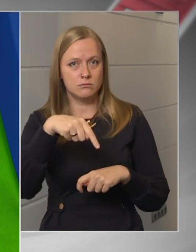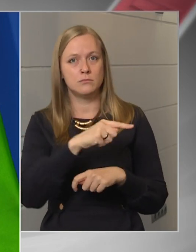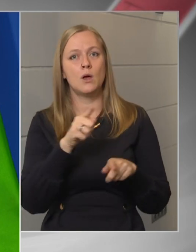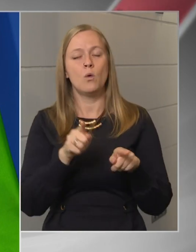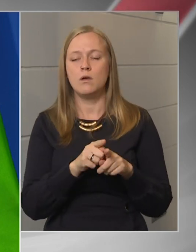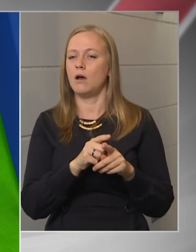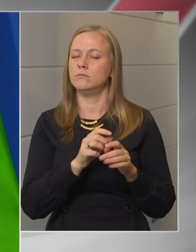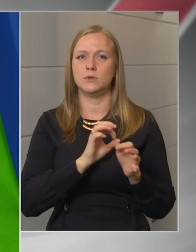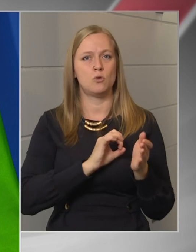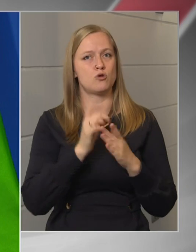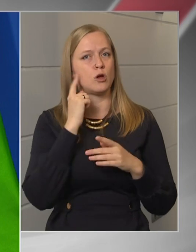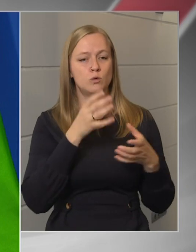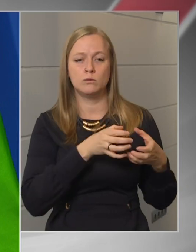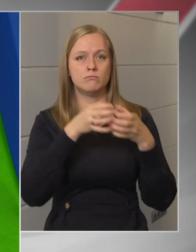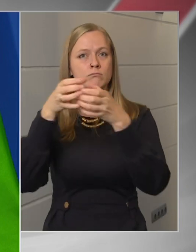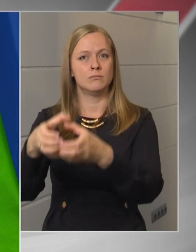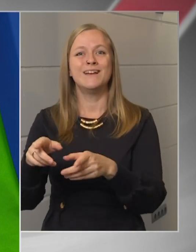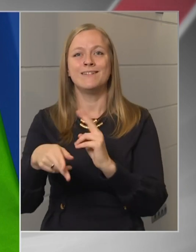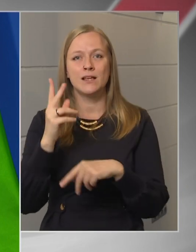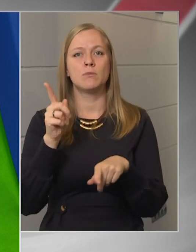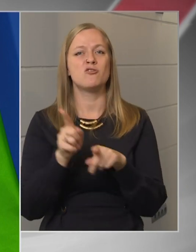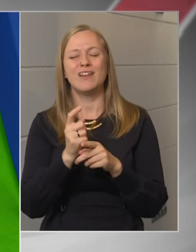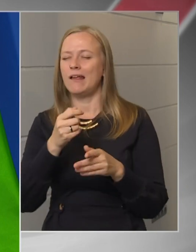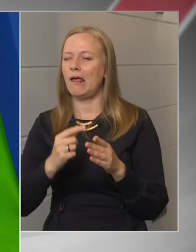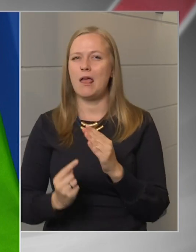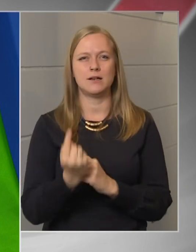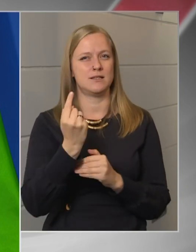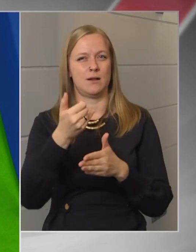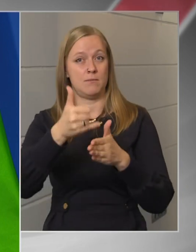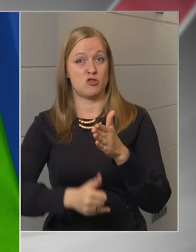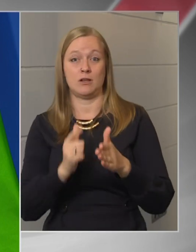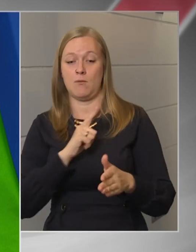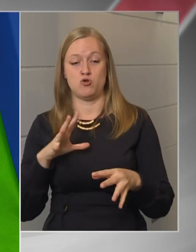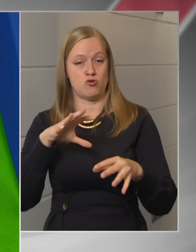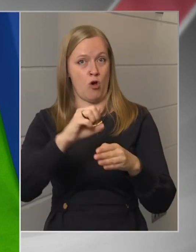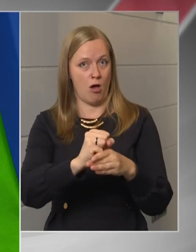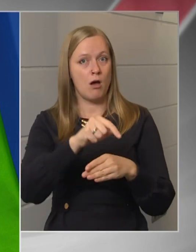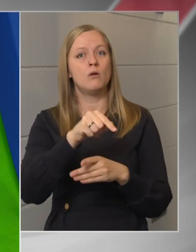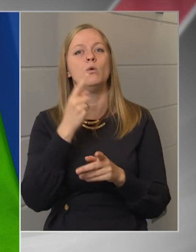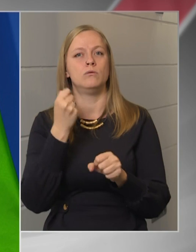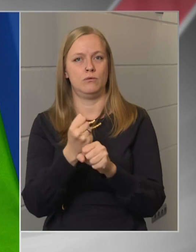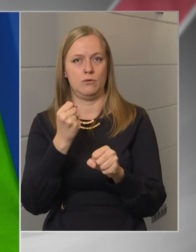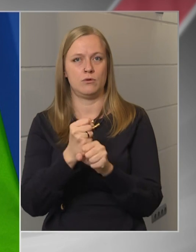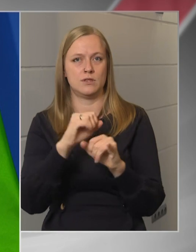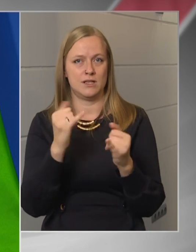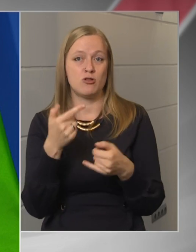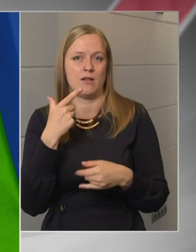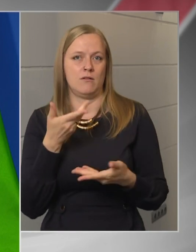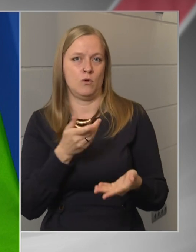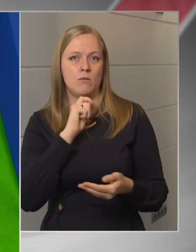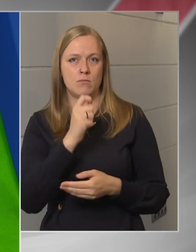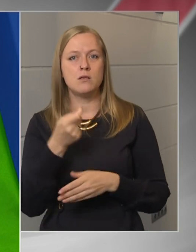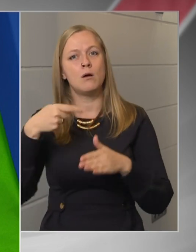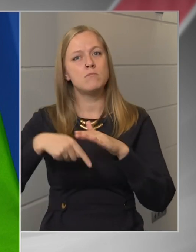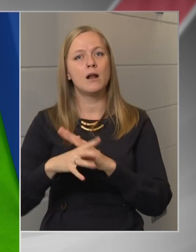egészségügyi csapatnak, amely képes ilyen extrém mélységbe nemcsak eljutni, hanem ott dolgozni is. Ezek voltak tehát a